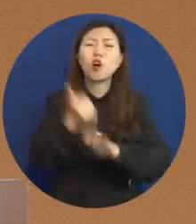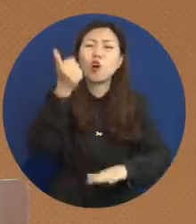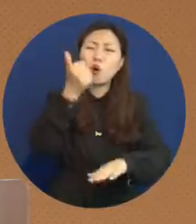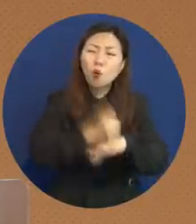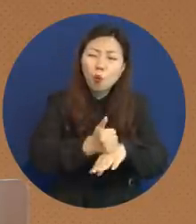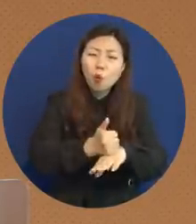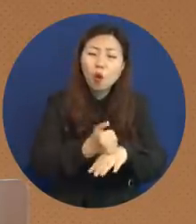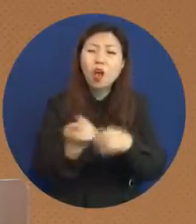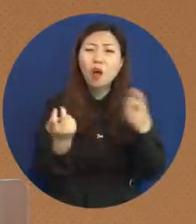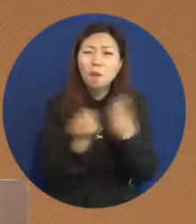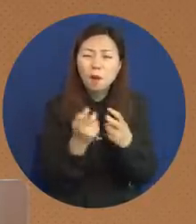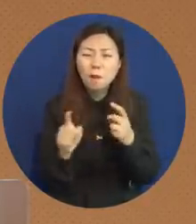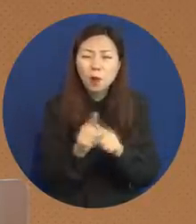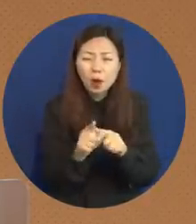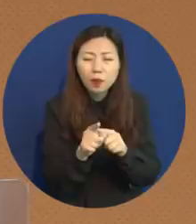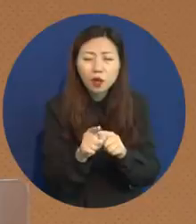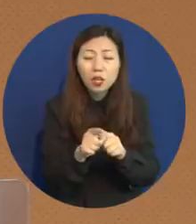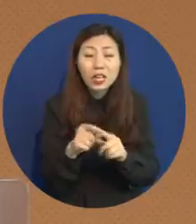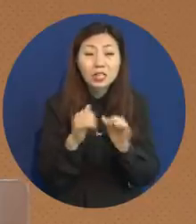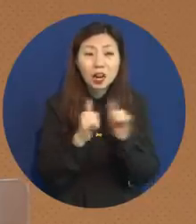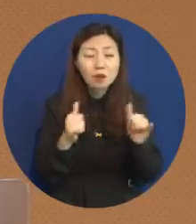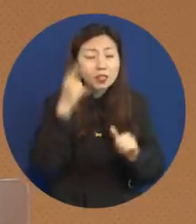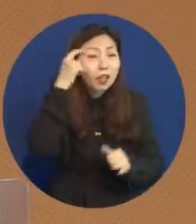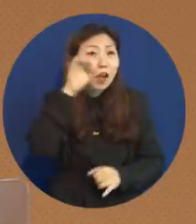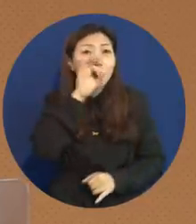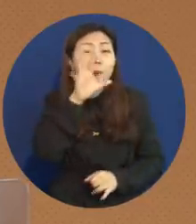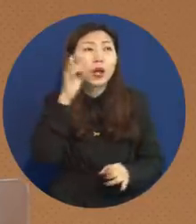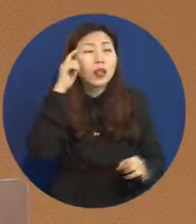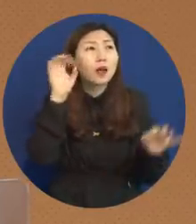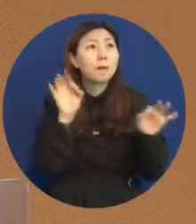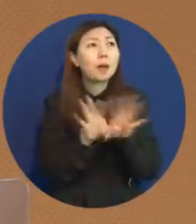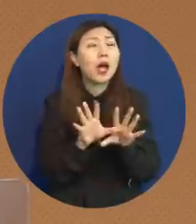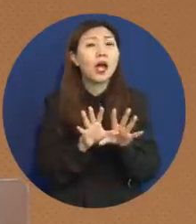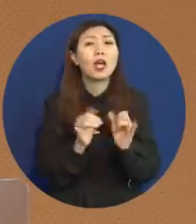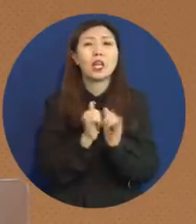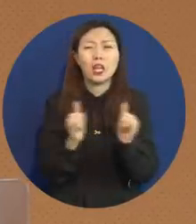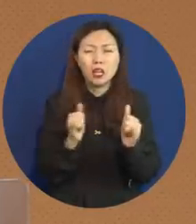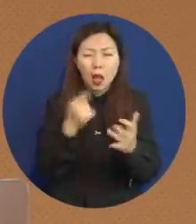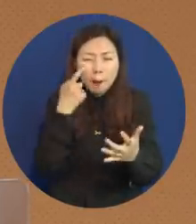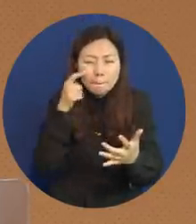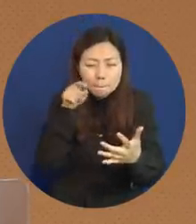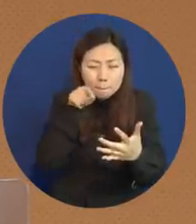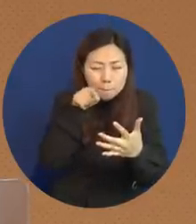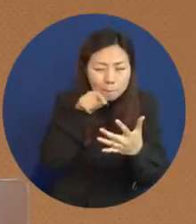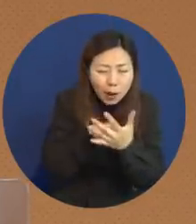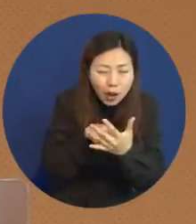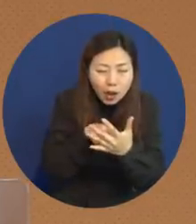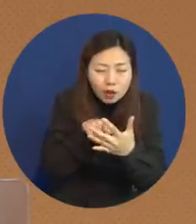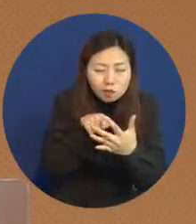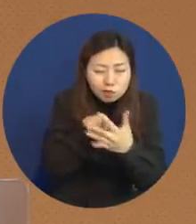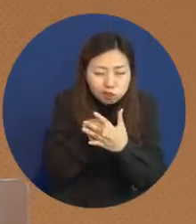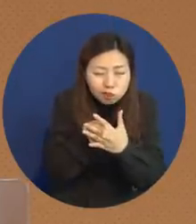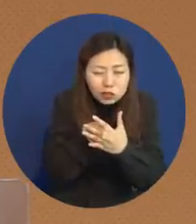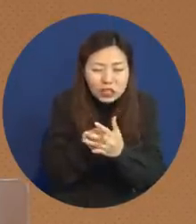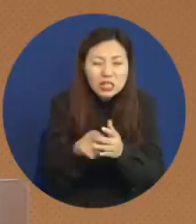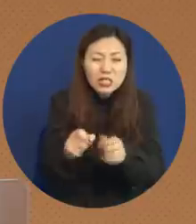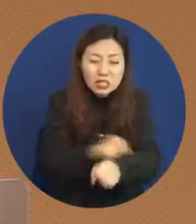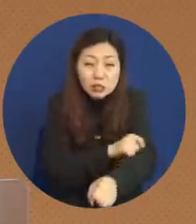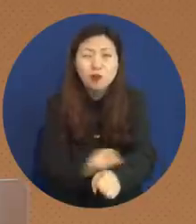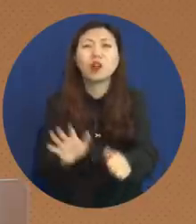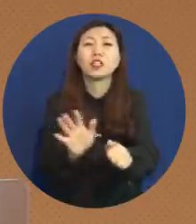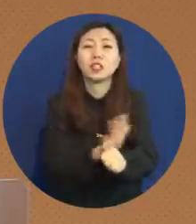틈새 전략. 어떤 사람들이 미처 생각하지 못한 그런 틈새 전략, 특별한 서비스. 안